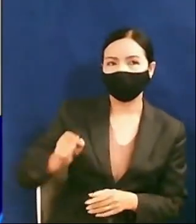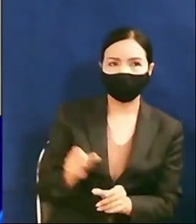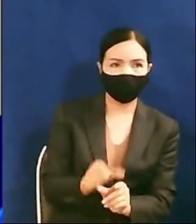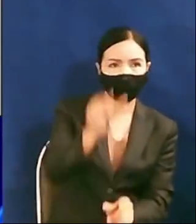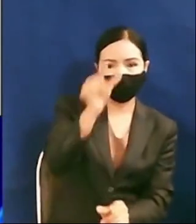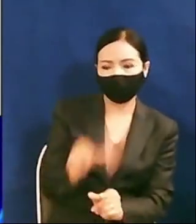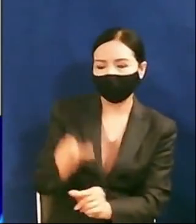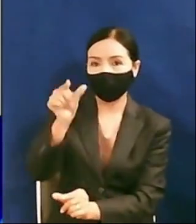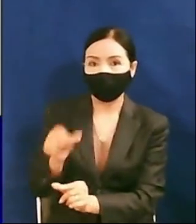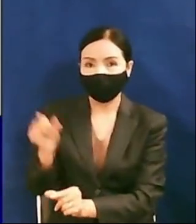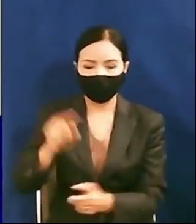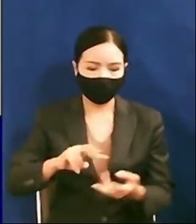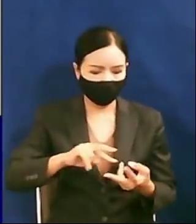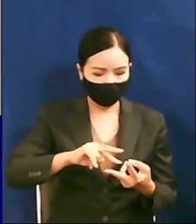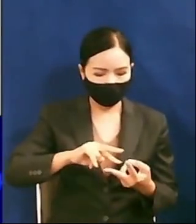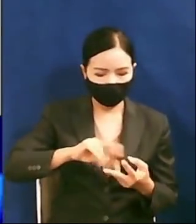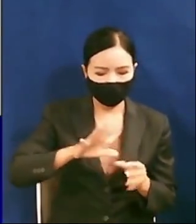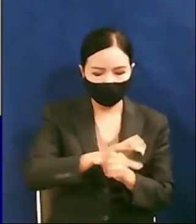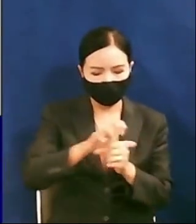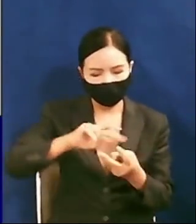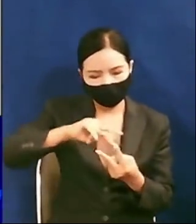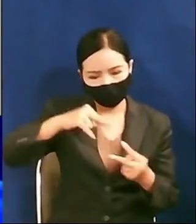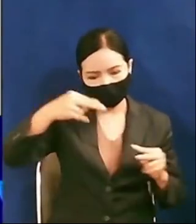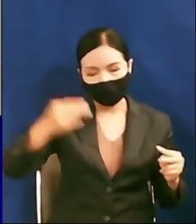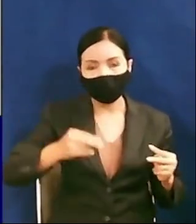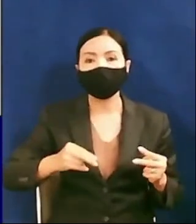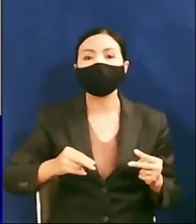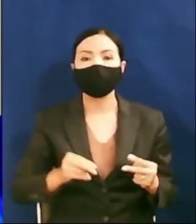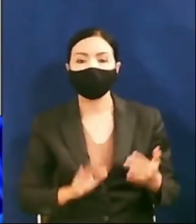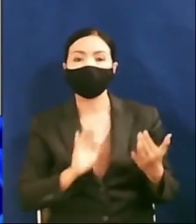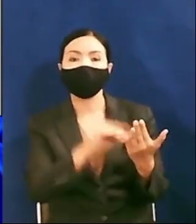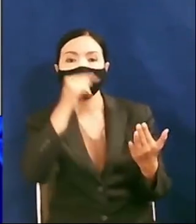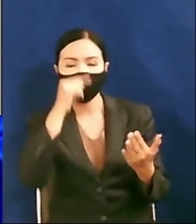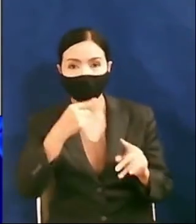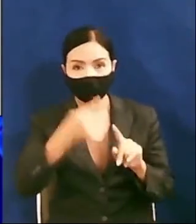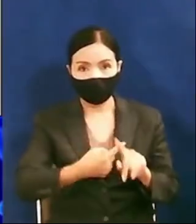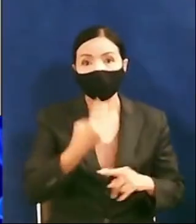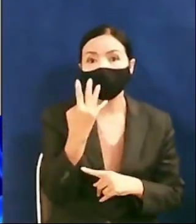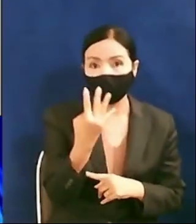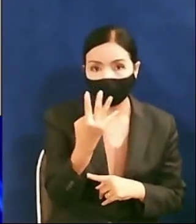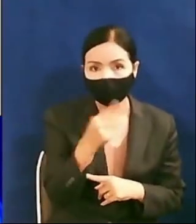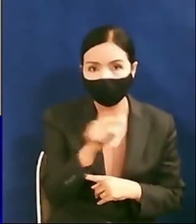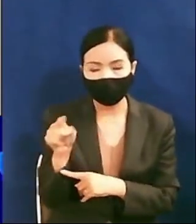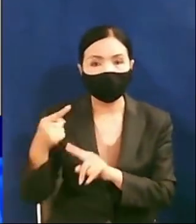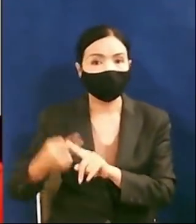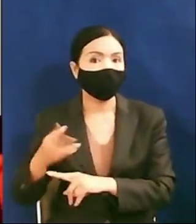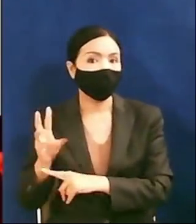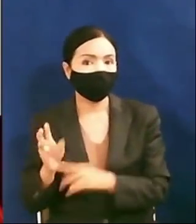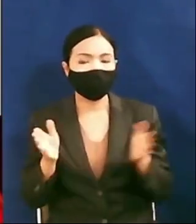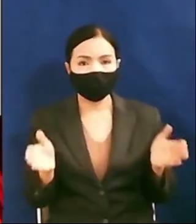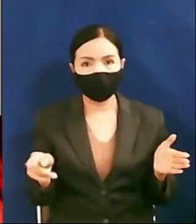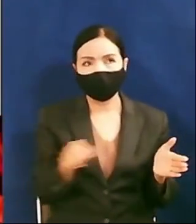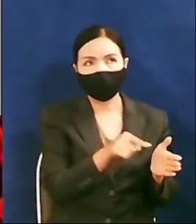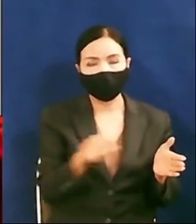าดของสายพันธุ์ไวรัสในประเทศไทยนะครับว่าในช่วงของเดือนเมษายนถึงมิถุนายนเนี่ย